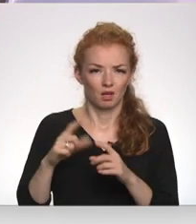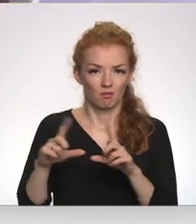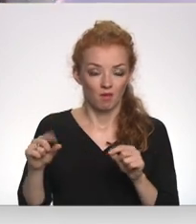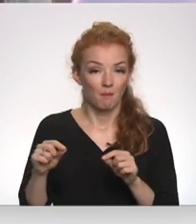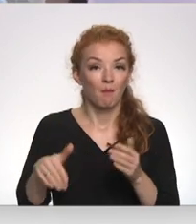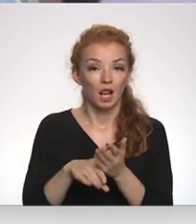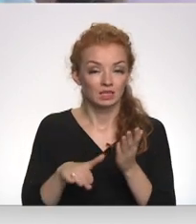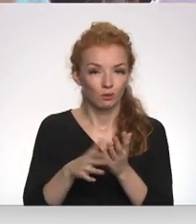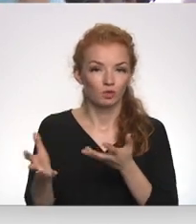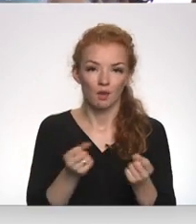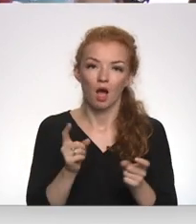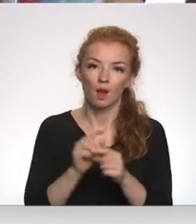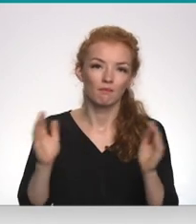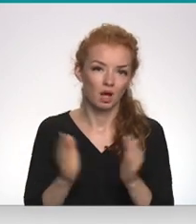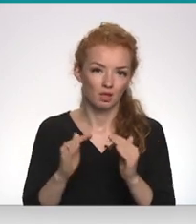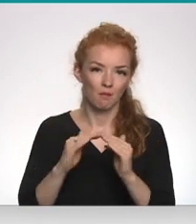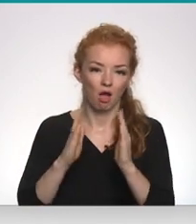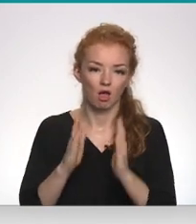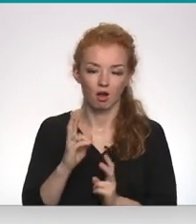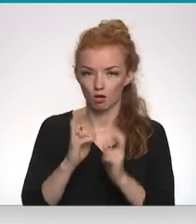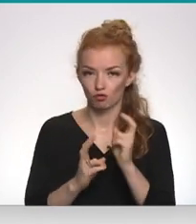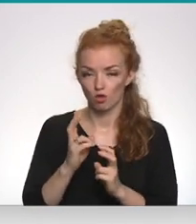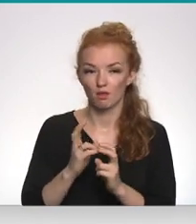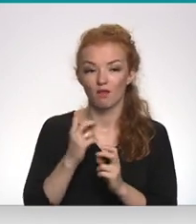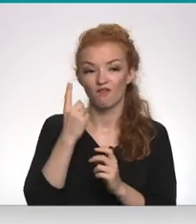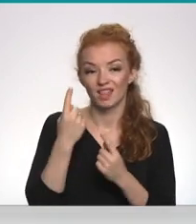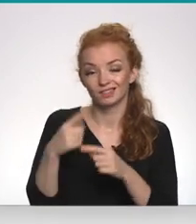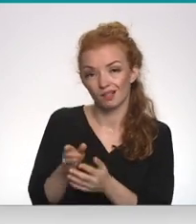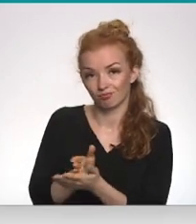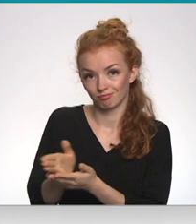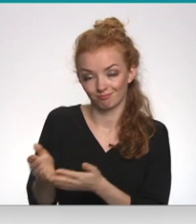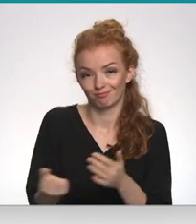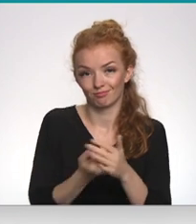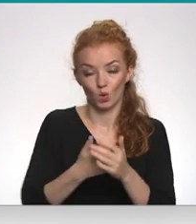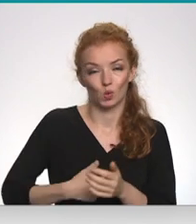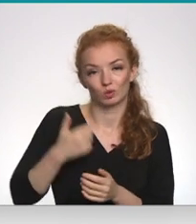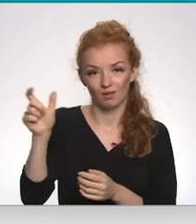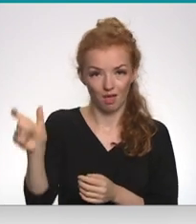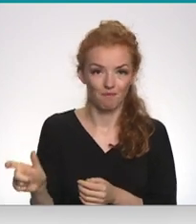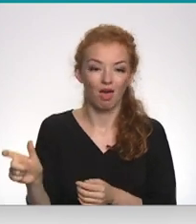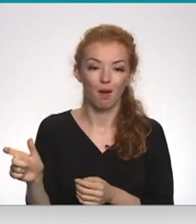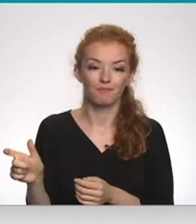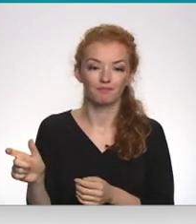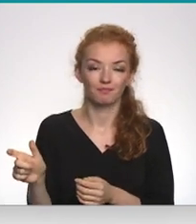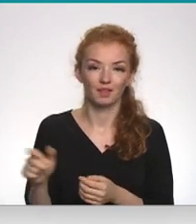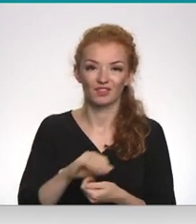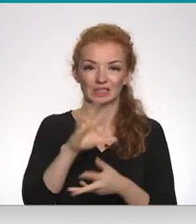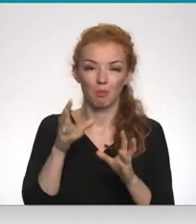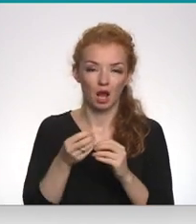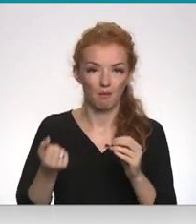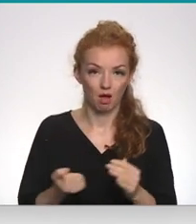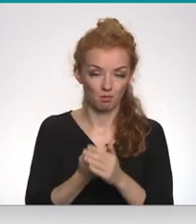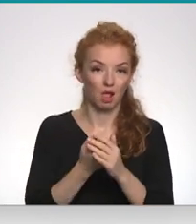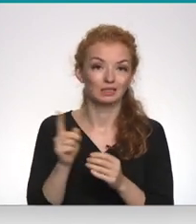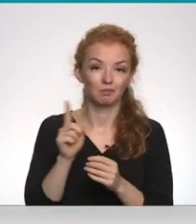palīdzību saņemšot arī mazie ražotāji. Viena no citām sadaļām atbalstam uzņēmējiem, tādam vispārējiem atbalstam,